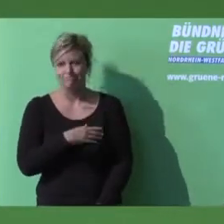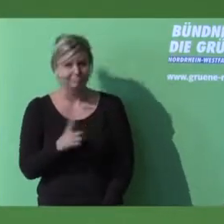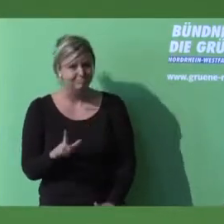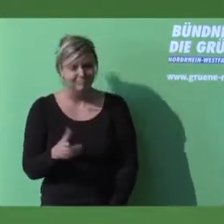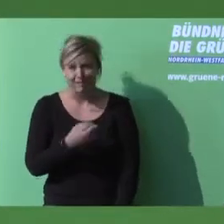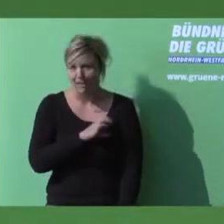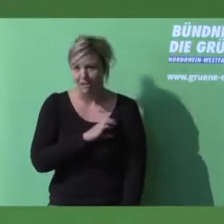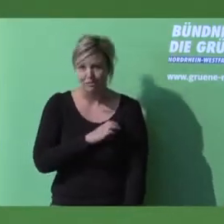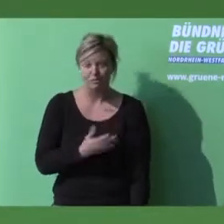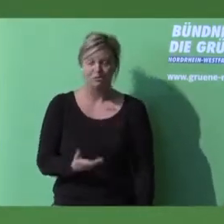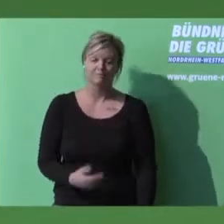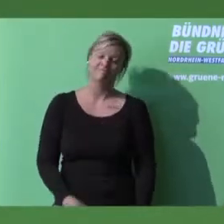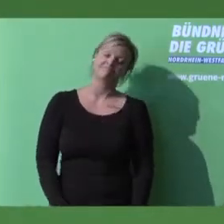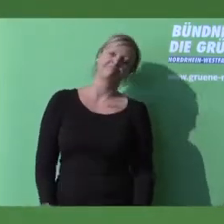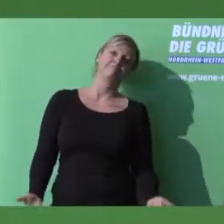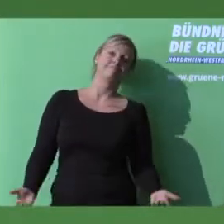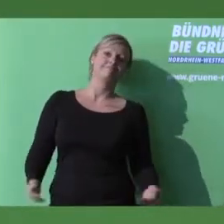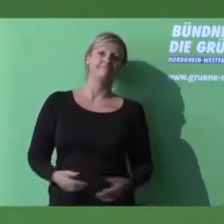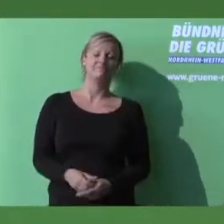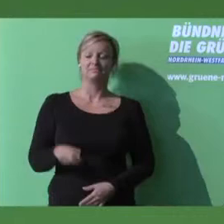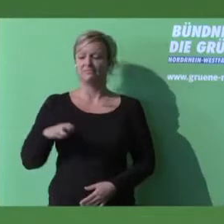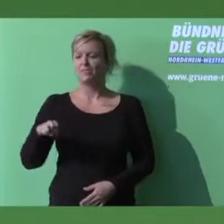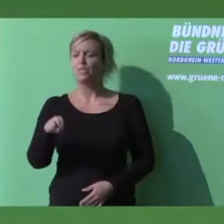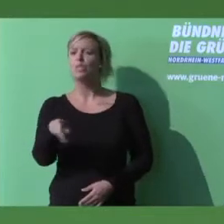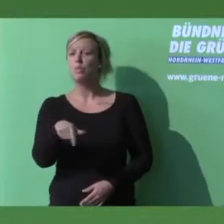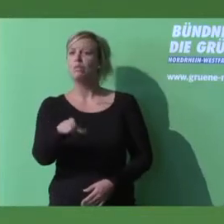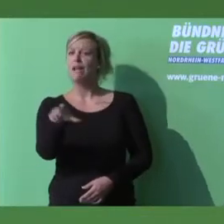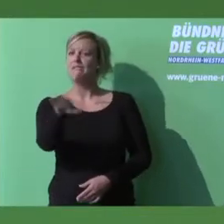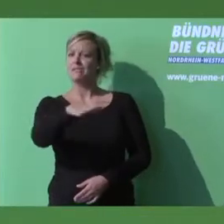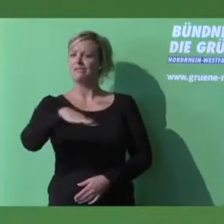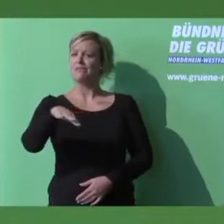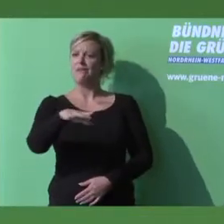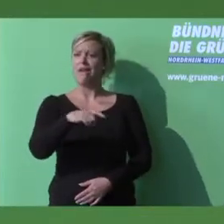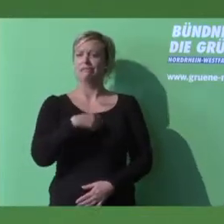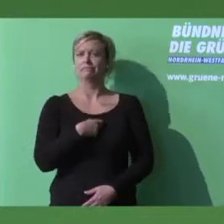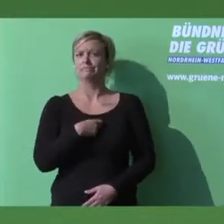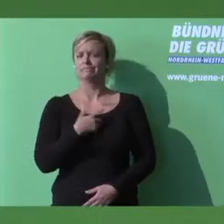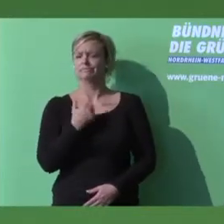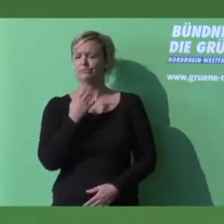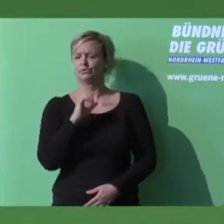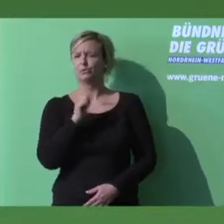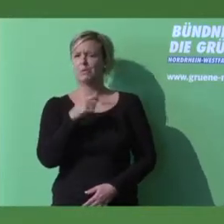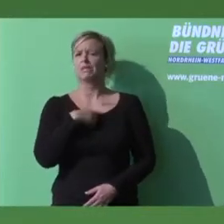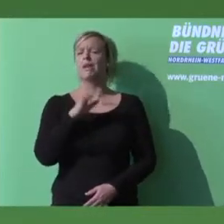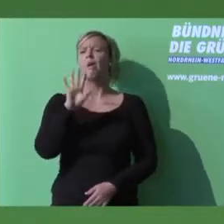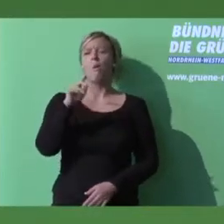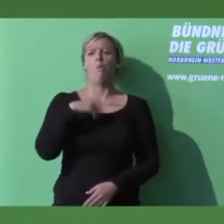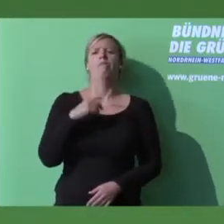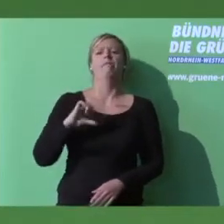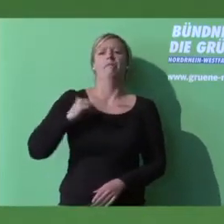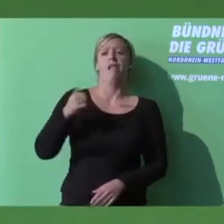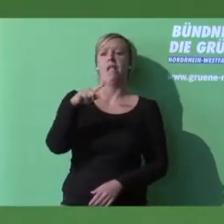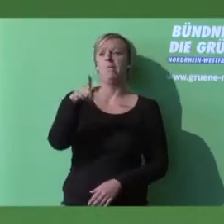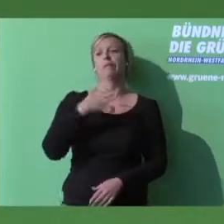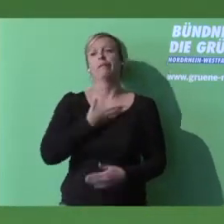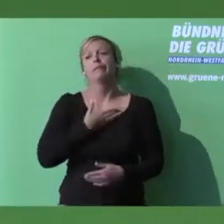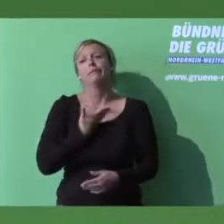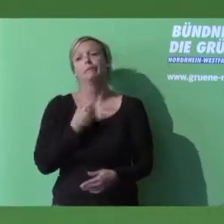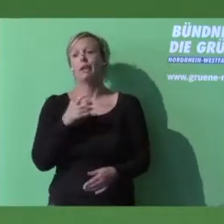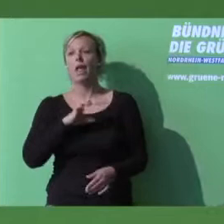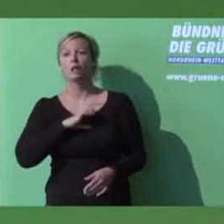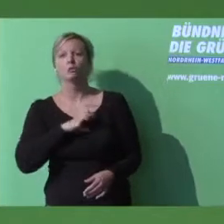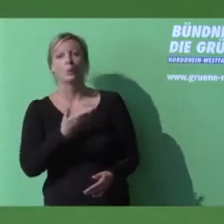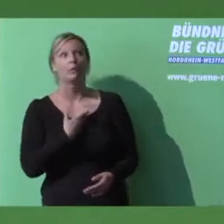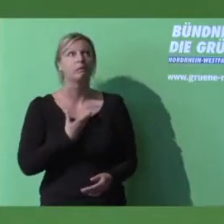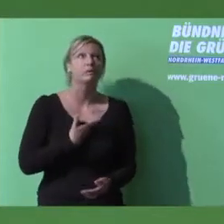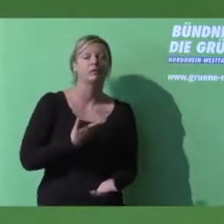Gerade hier in NRW will ich dann gerne mal wiederholen, dass mir diese Haltung schon mal begegnet ist. Das war im